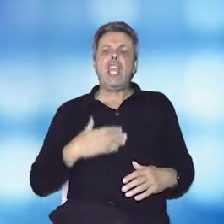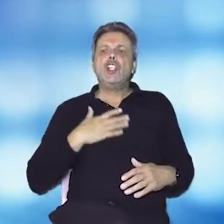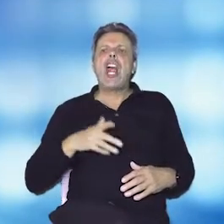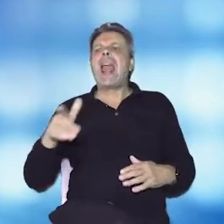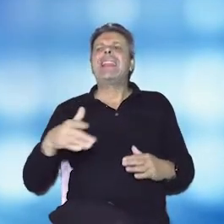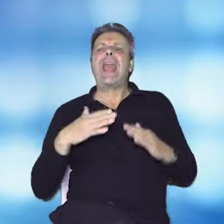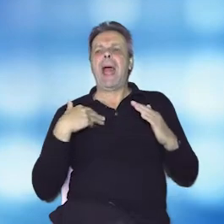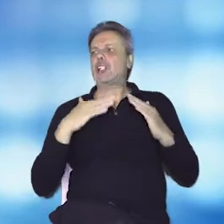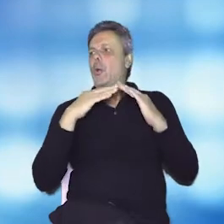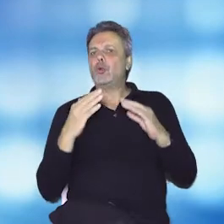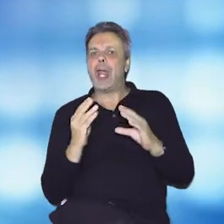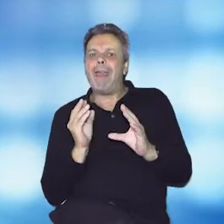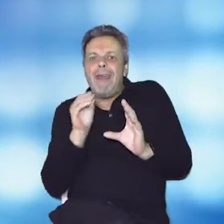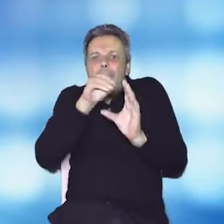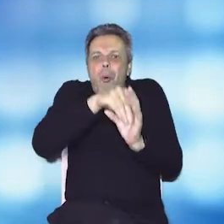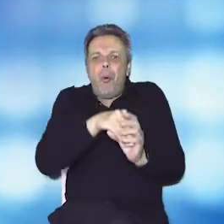te građevine u